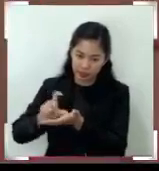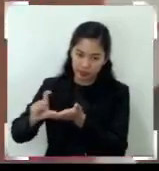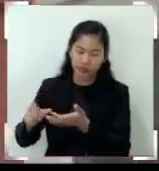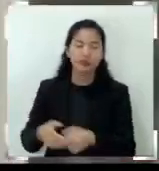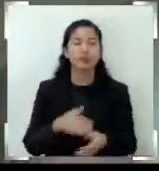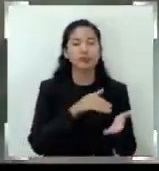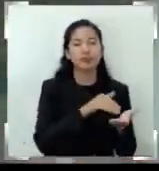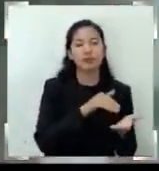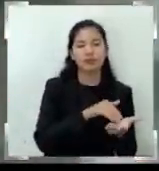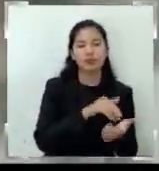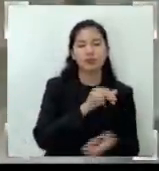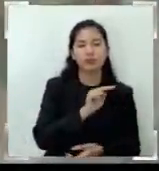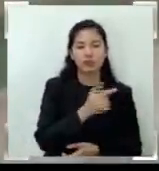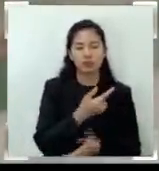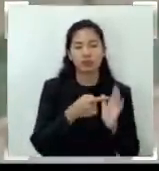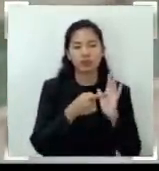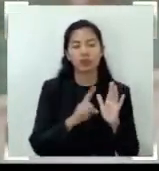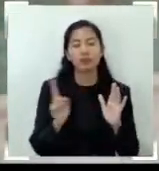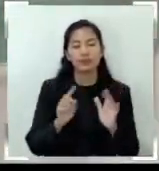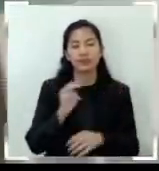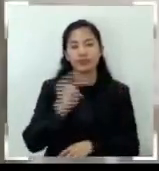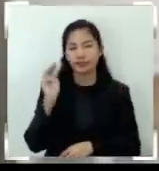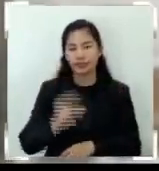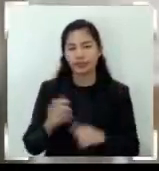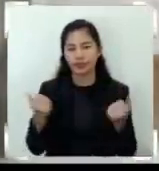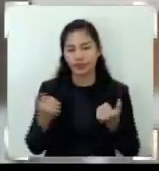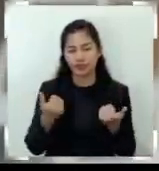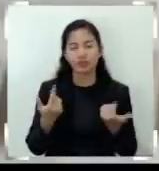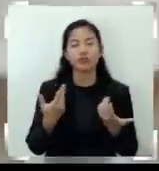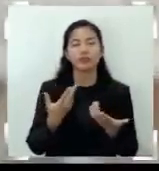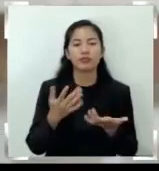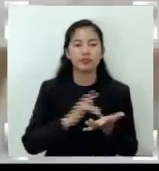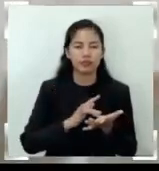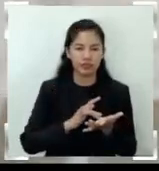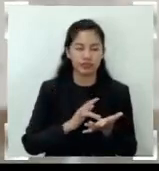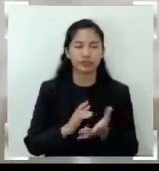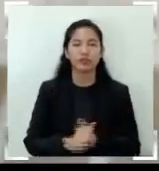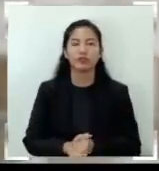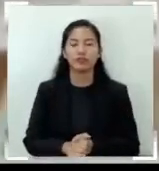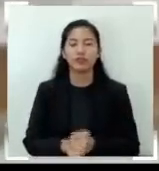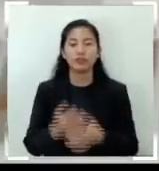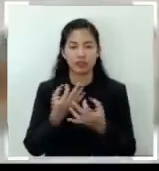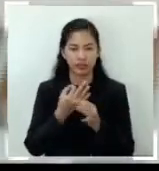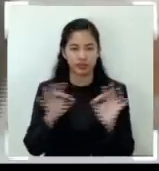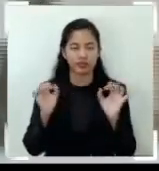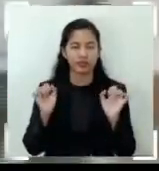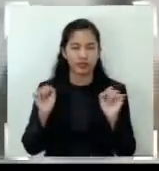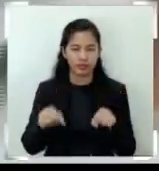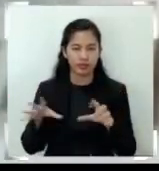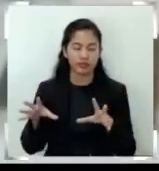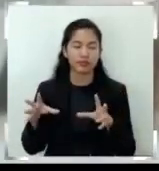supply ng gamot ng Maynila para sa COVID na remdesivir at tocilizumab. Libre raw itong makukuha sa Manila Health